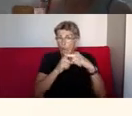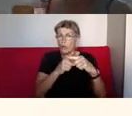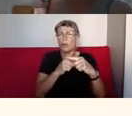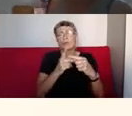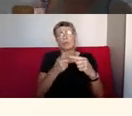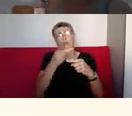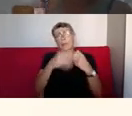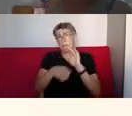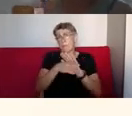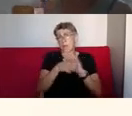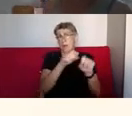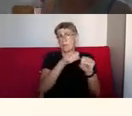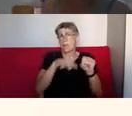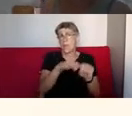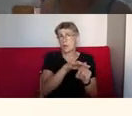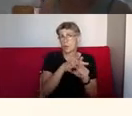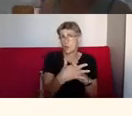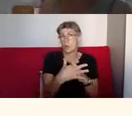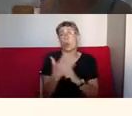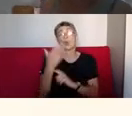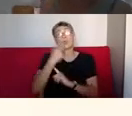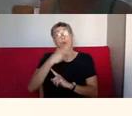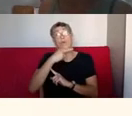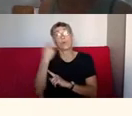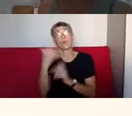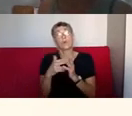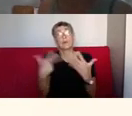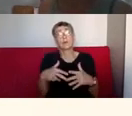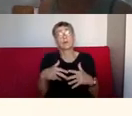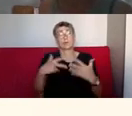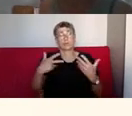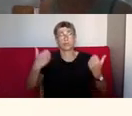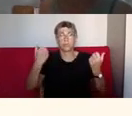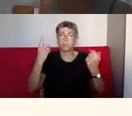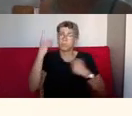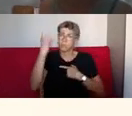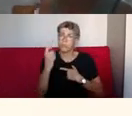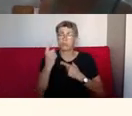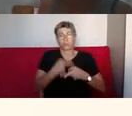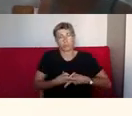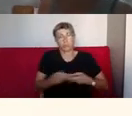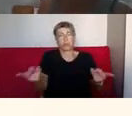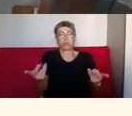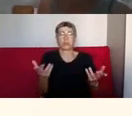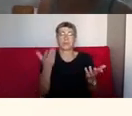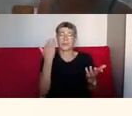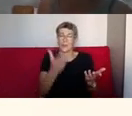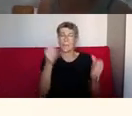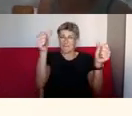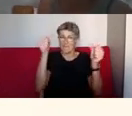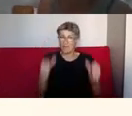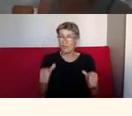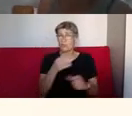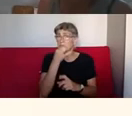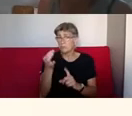départ, avec donc, en novembre 2018, ce premier lancement d'un visuel qui dit que les personnes